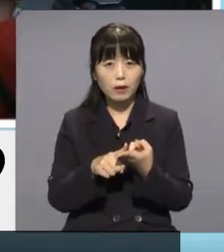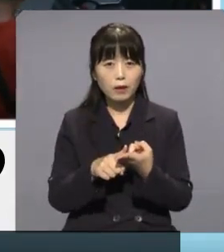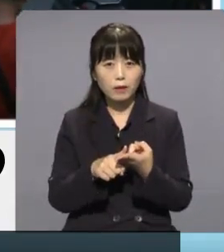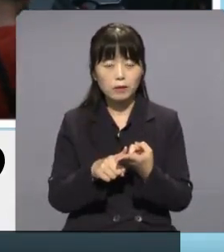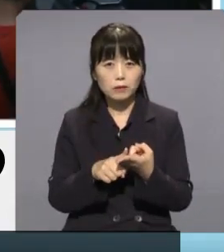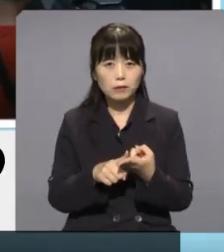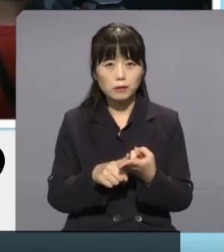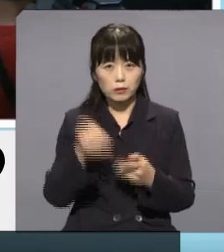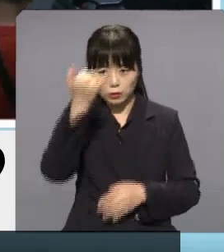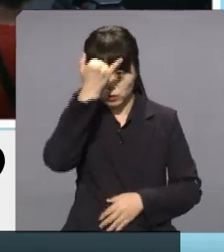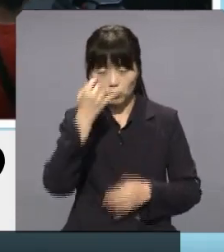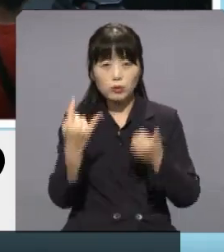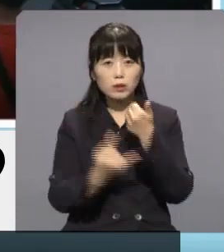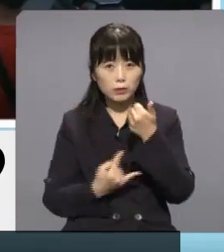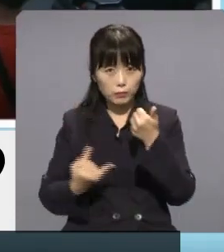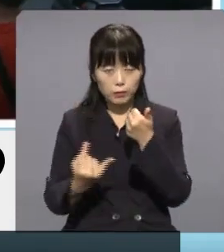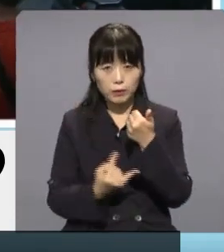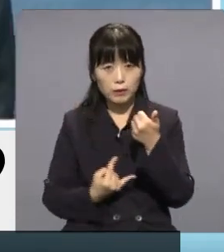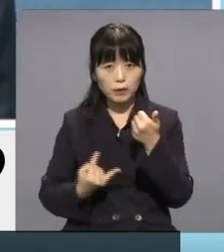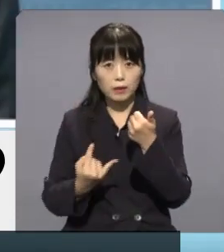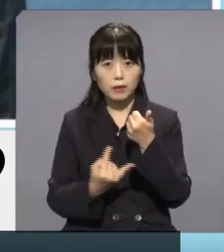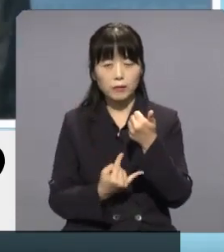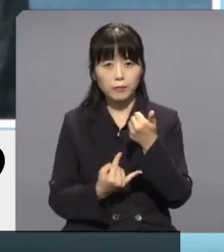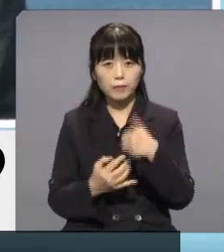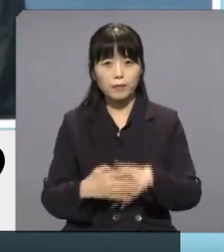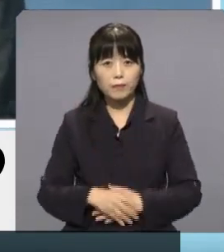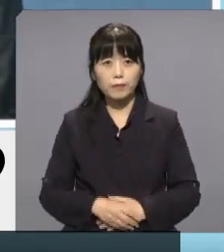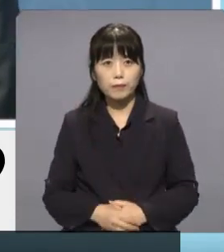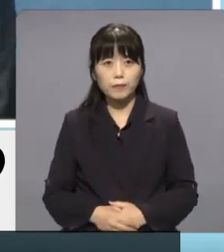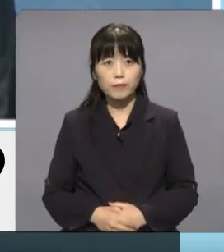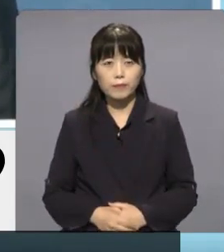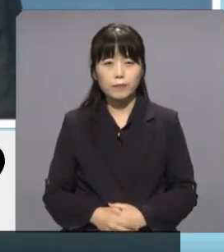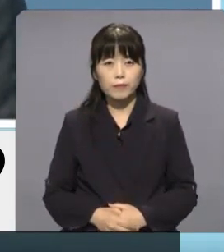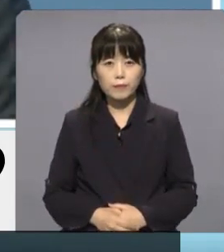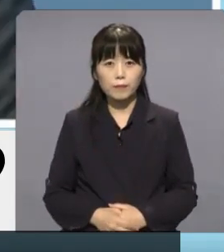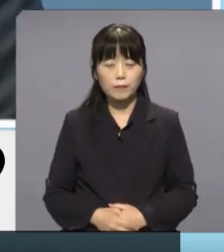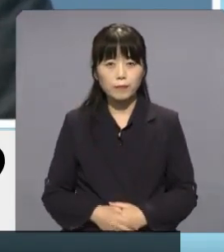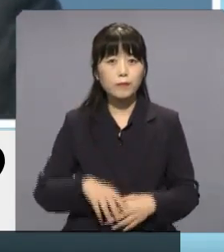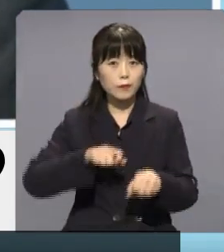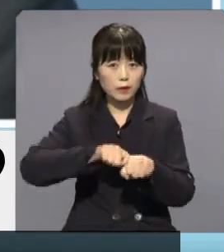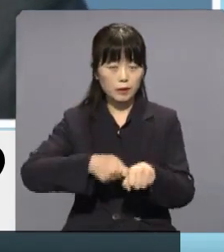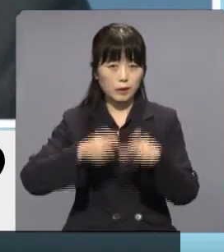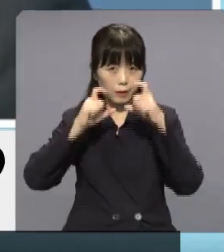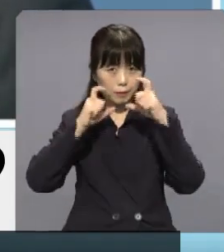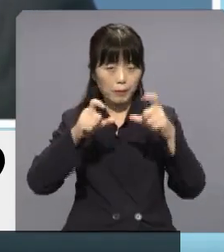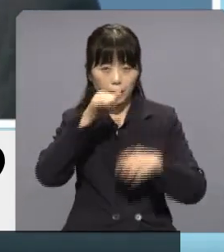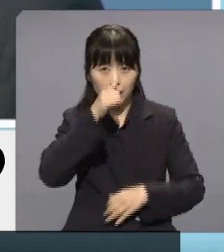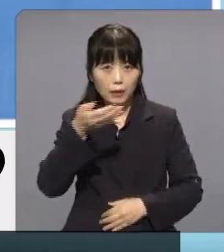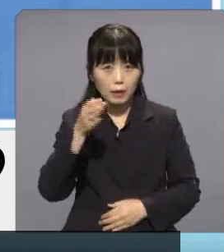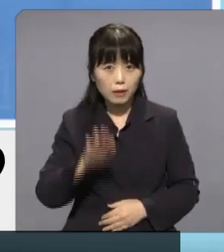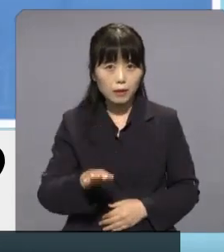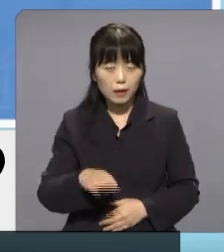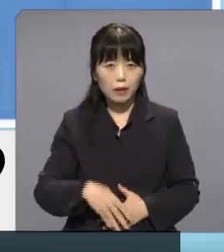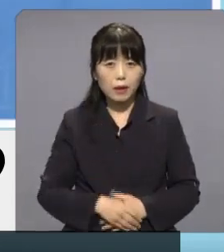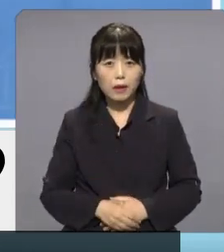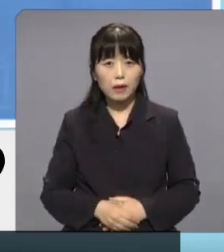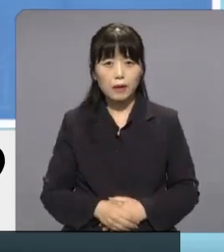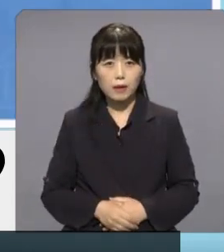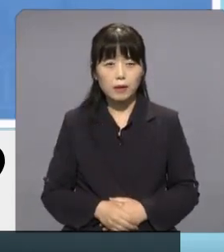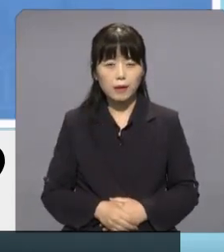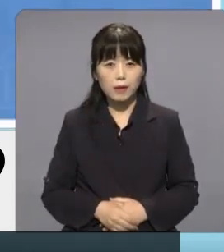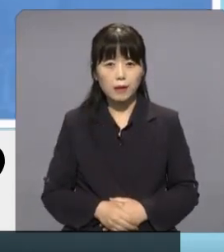그 윤리위가 2 징계를 했는데 그게 가령 이치의